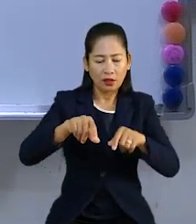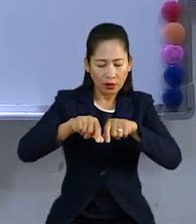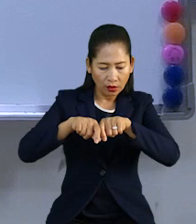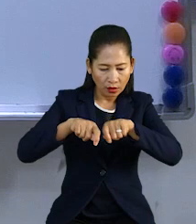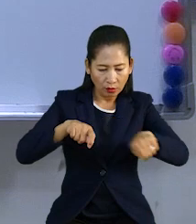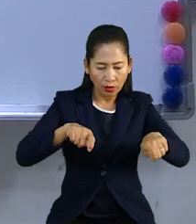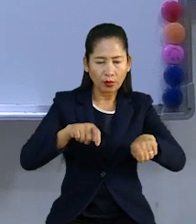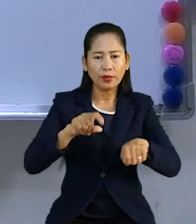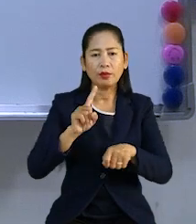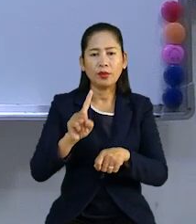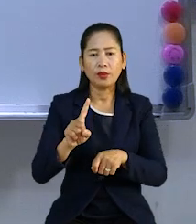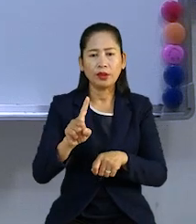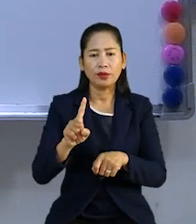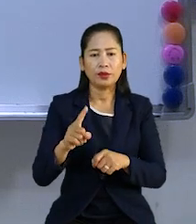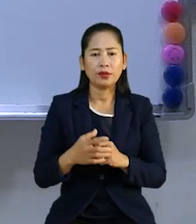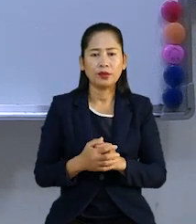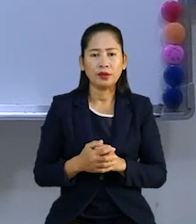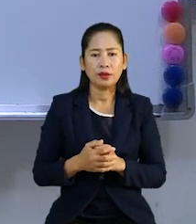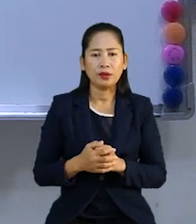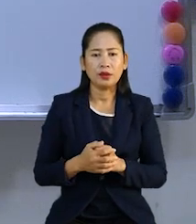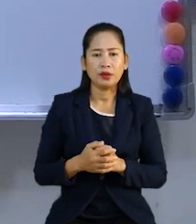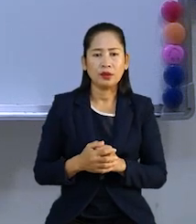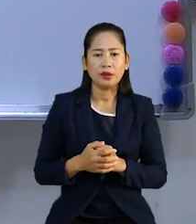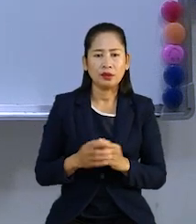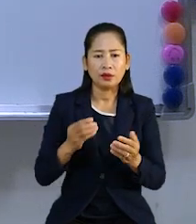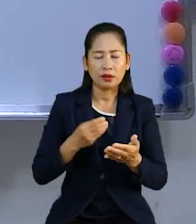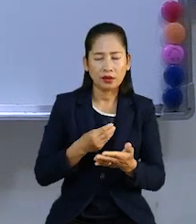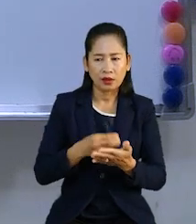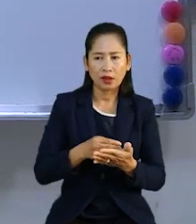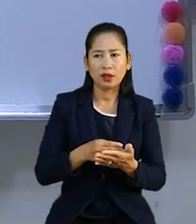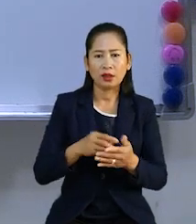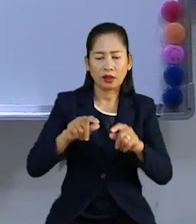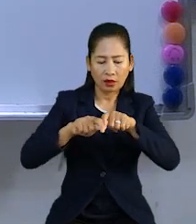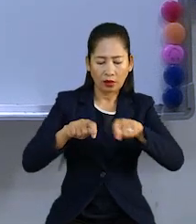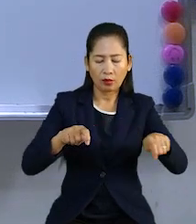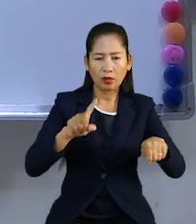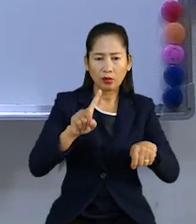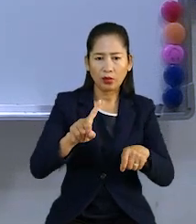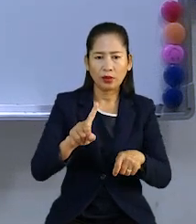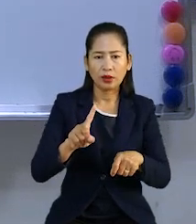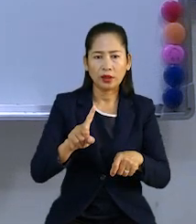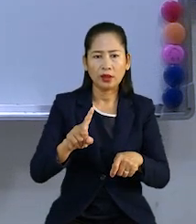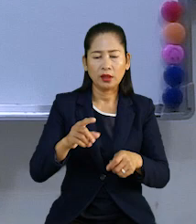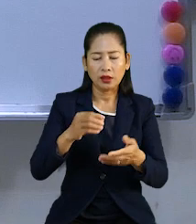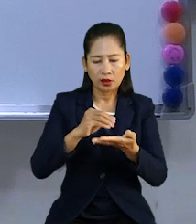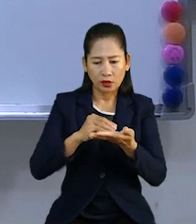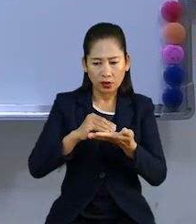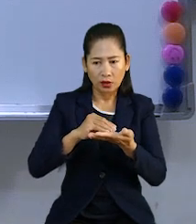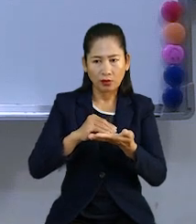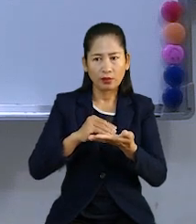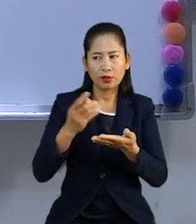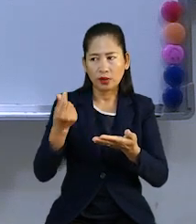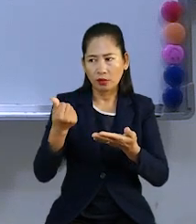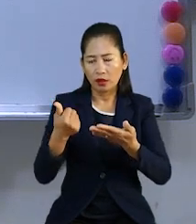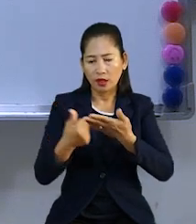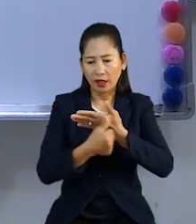mũi chẳng nhạc rưu nâng tình cả bộ mũi chả mơ mơ ta cả bộ nó miên làm lại bọn mán